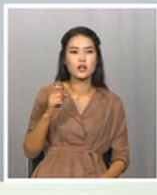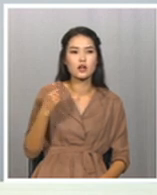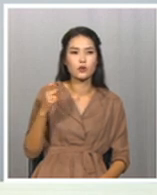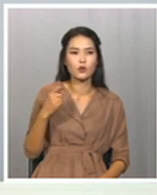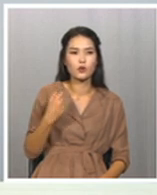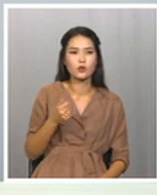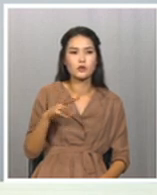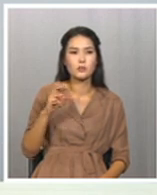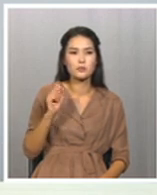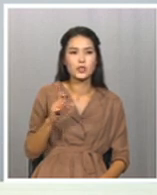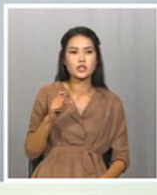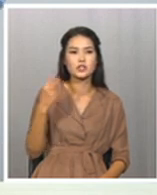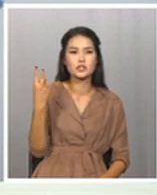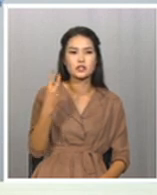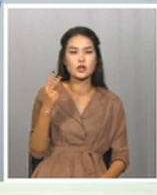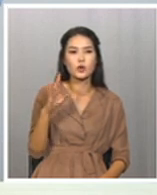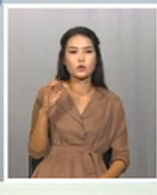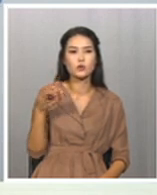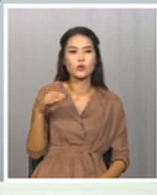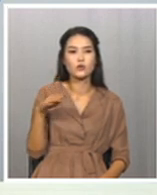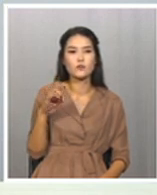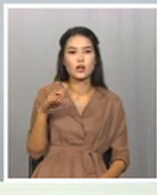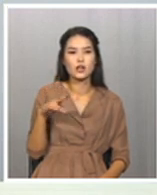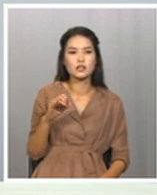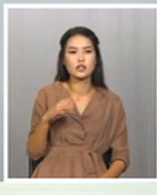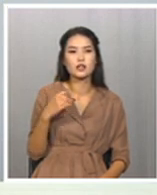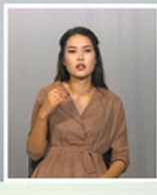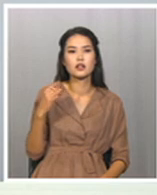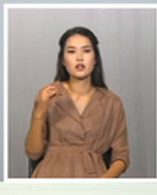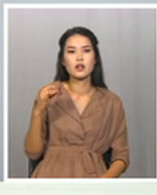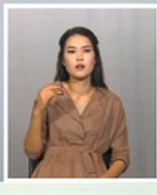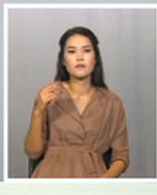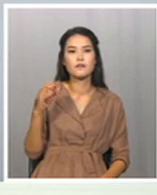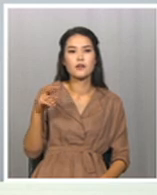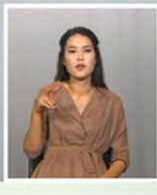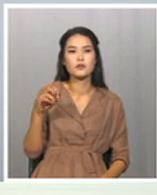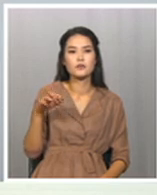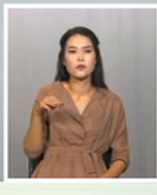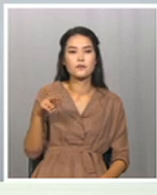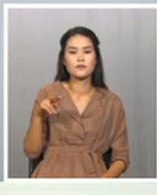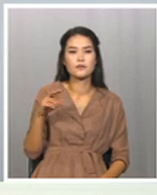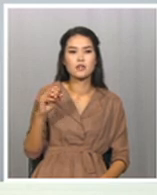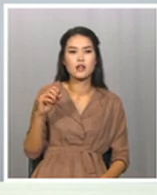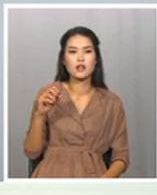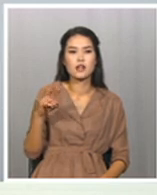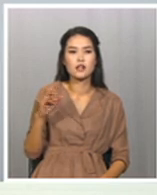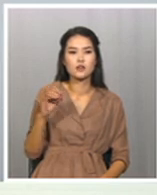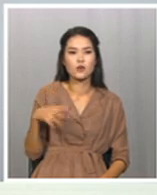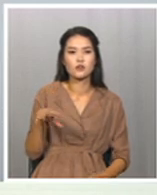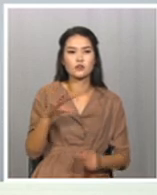мыс эквивалентті сульфаты және фенофталин индикаторы қажет.